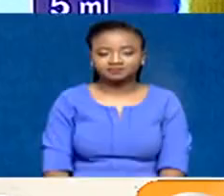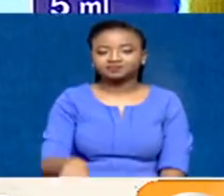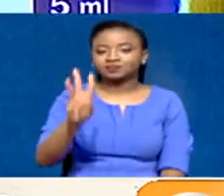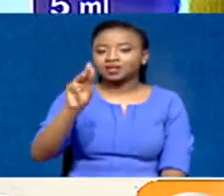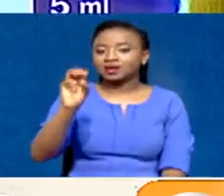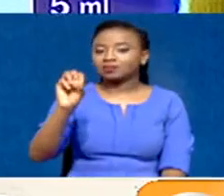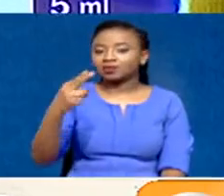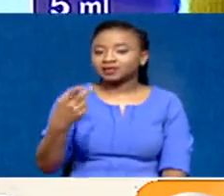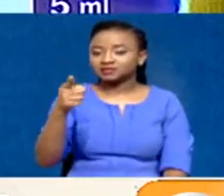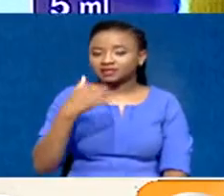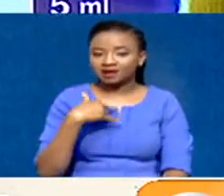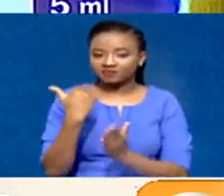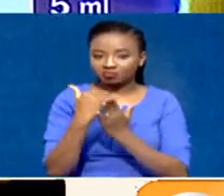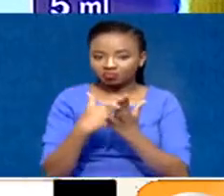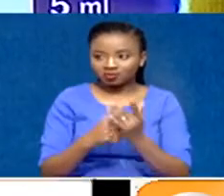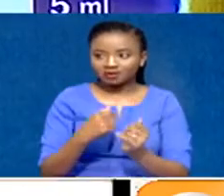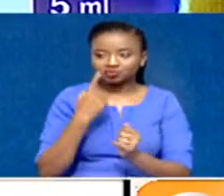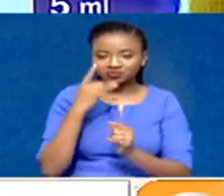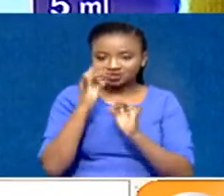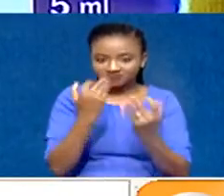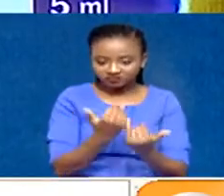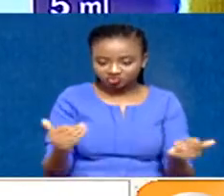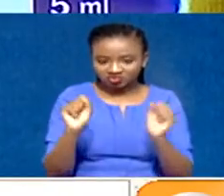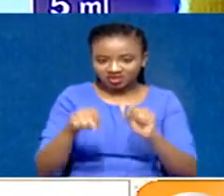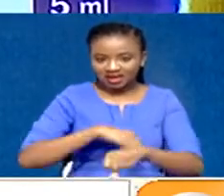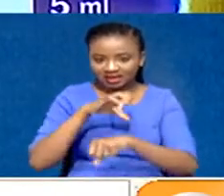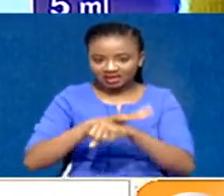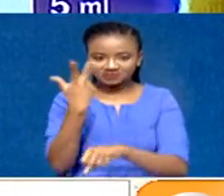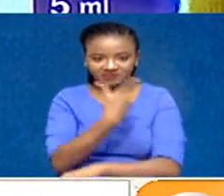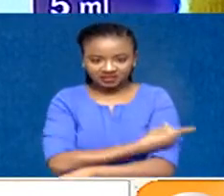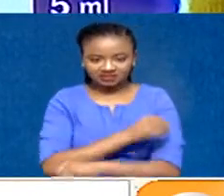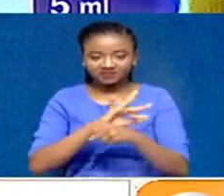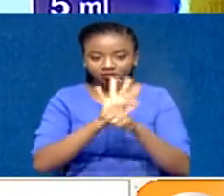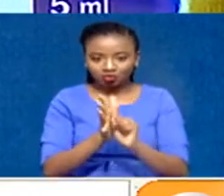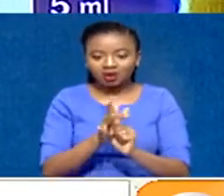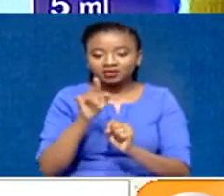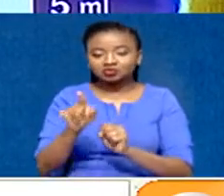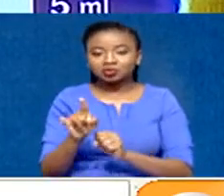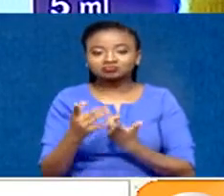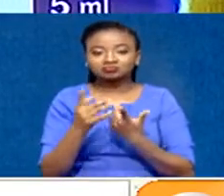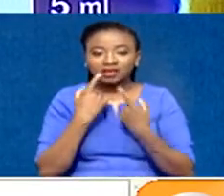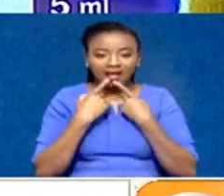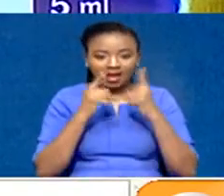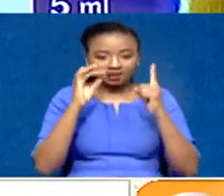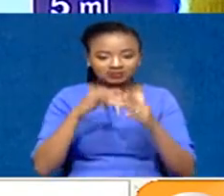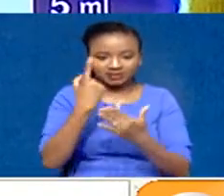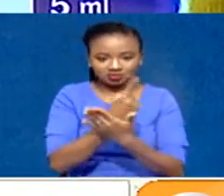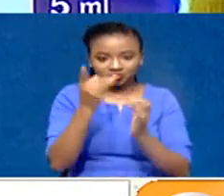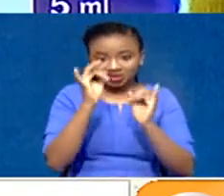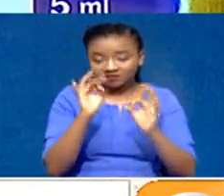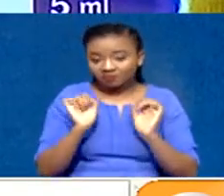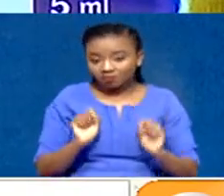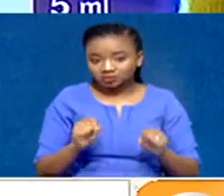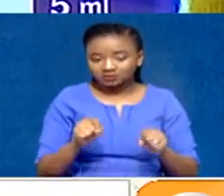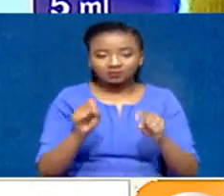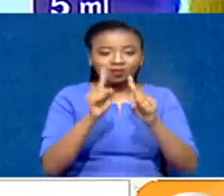afya inafanya mpango kuona iwapo watoto wanaweza kupokea chanjo ya COVID-19. Uamuzi wa hatua hiyo ukitarajiwa kutangazwa wiki ijayo. Haya